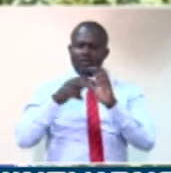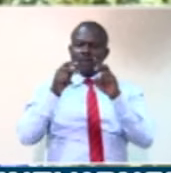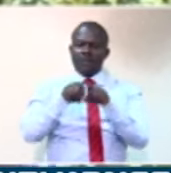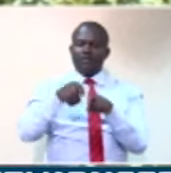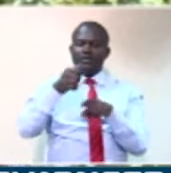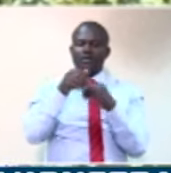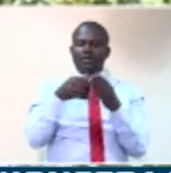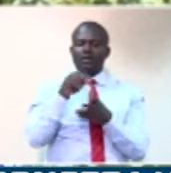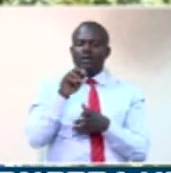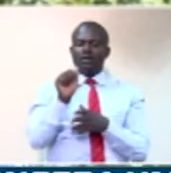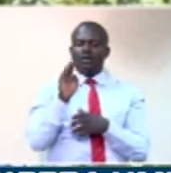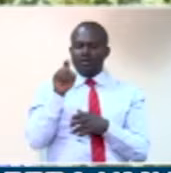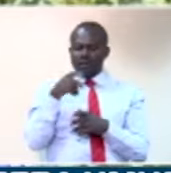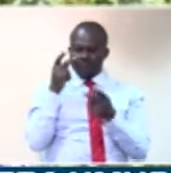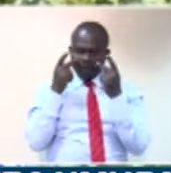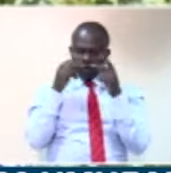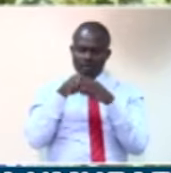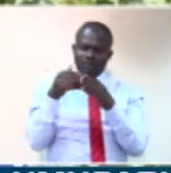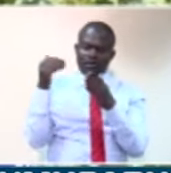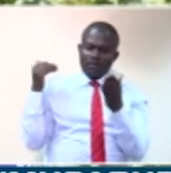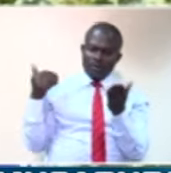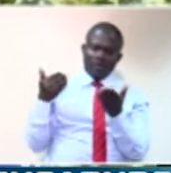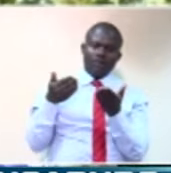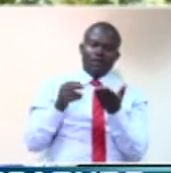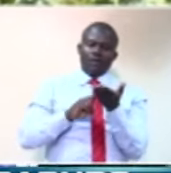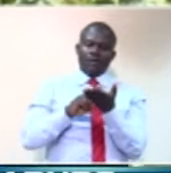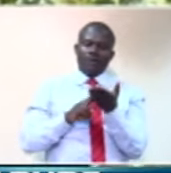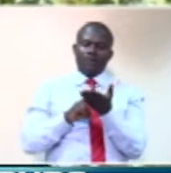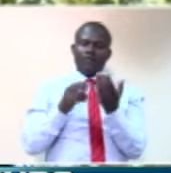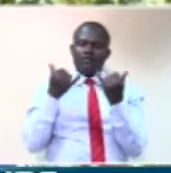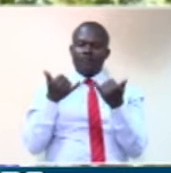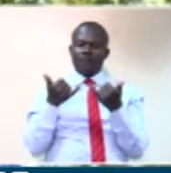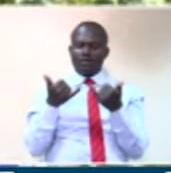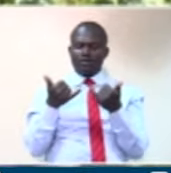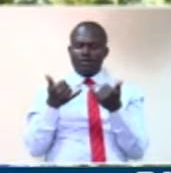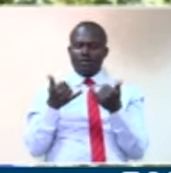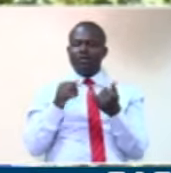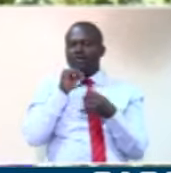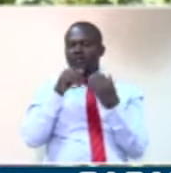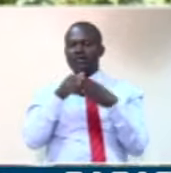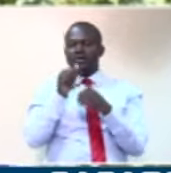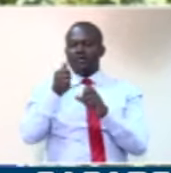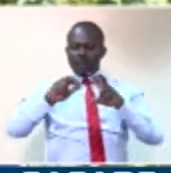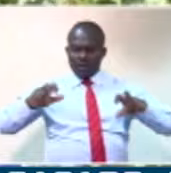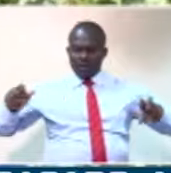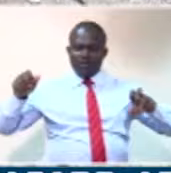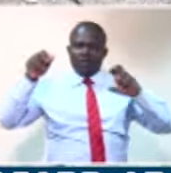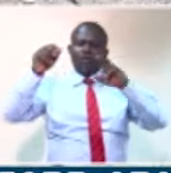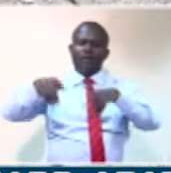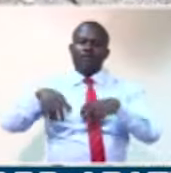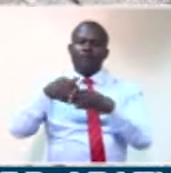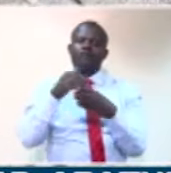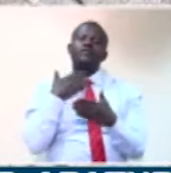nabo rabu aho ngaho ikwiye kurebamo mbere babipimishaga ikaramu. None ubu ngubu ntago bakibipima ni ukwirobera ibyo